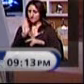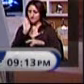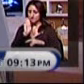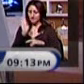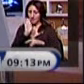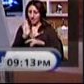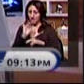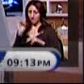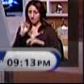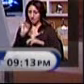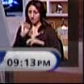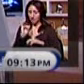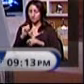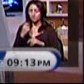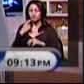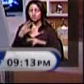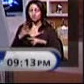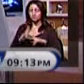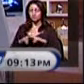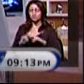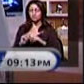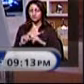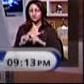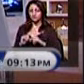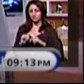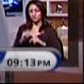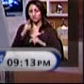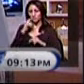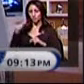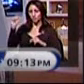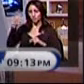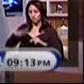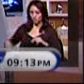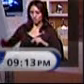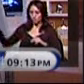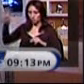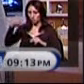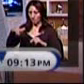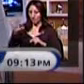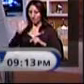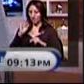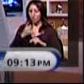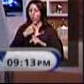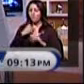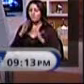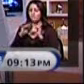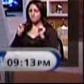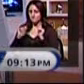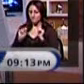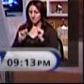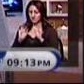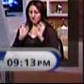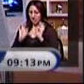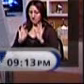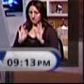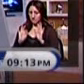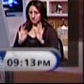الشعب نهايتها كوارث. يعني إذا حكمت الشعب باسم الوطنية، إذا حكمت